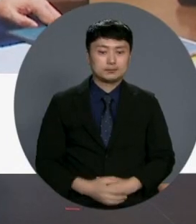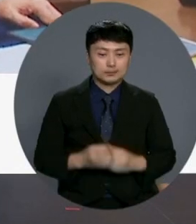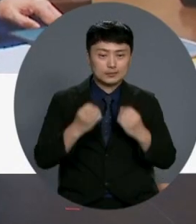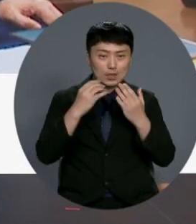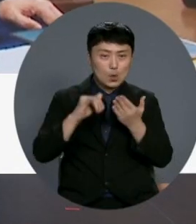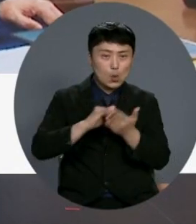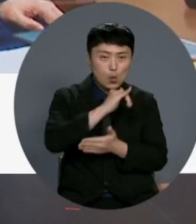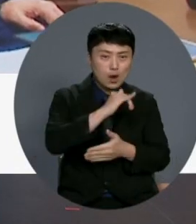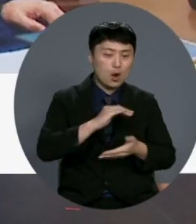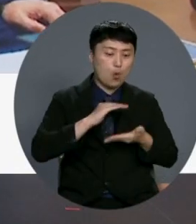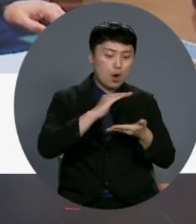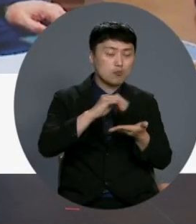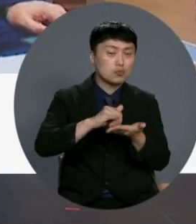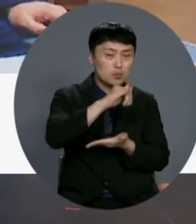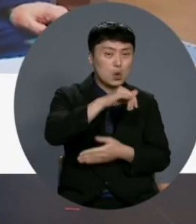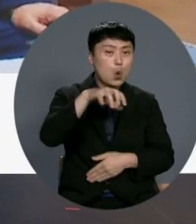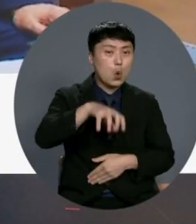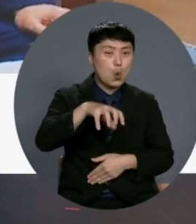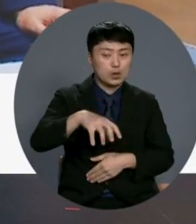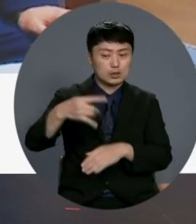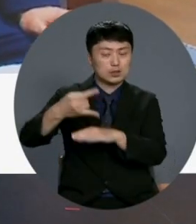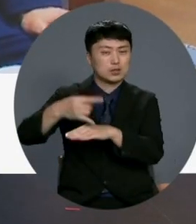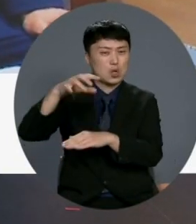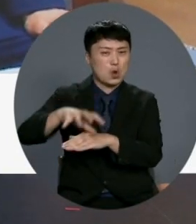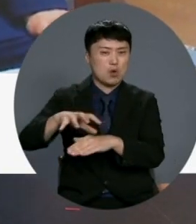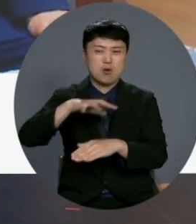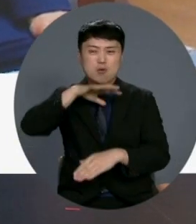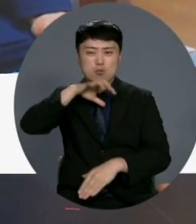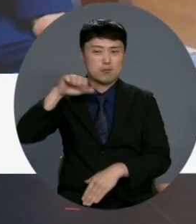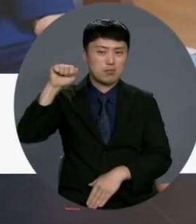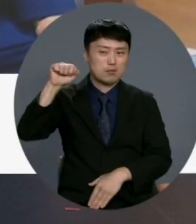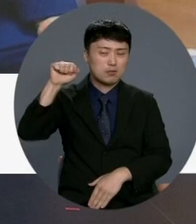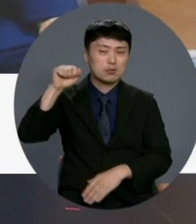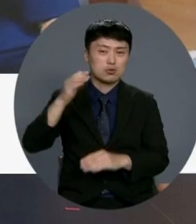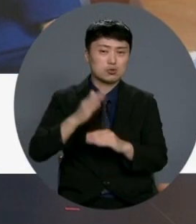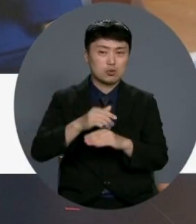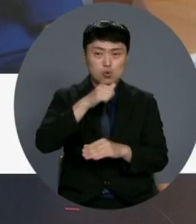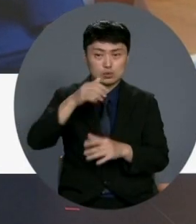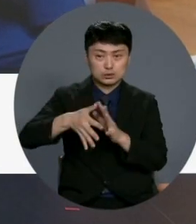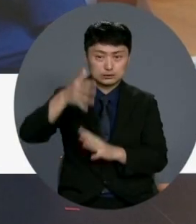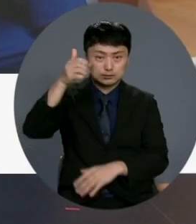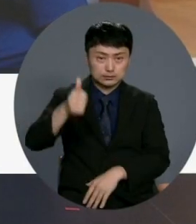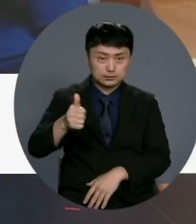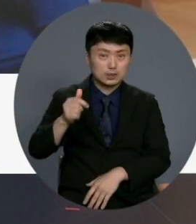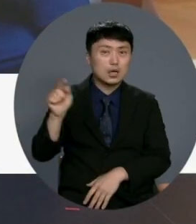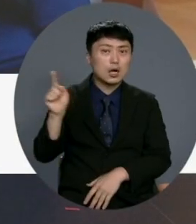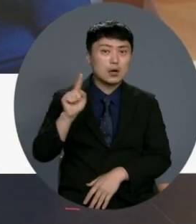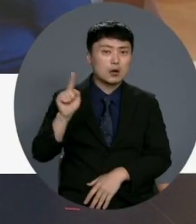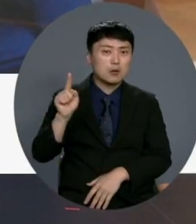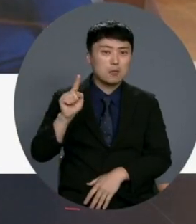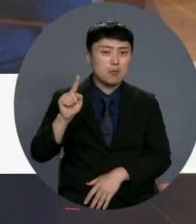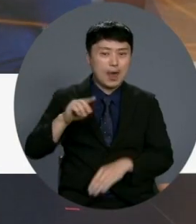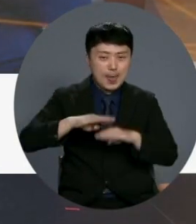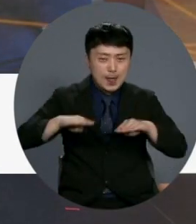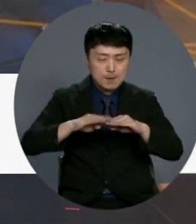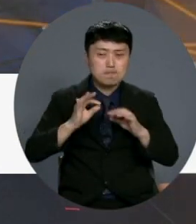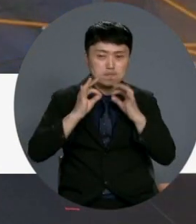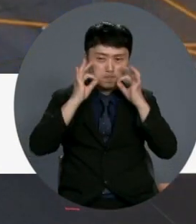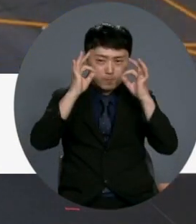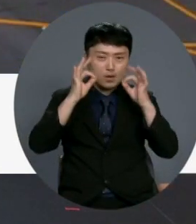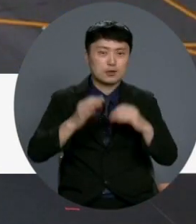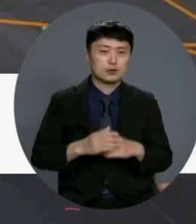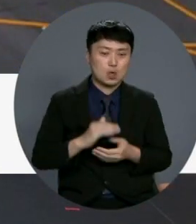신공항 화물터미널 위치를 두고 의성 지역에 반발이 거센 가운데 홍준표 대구시장이 진화에 나섰습니다